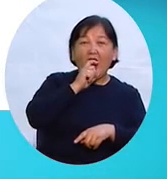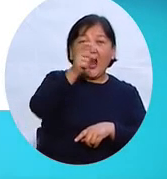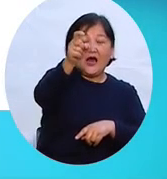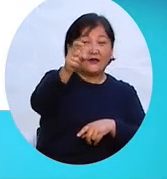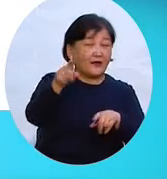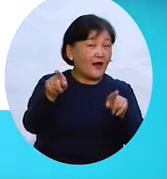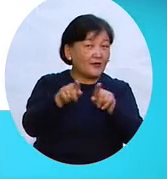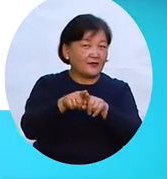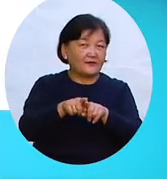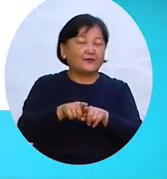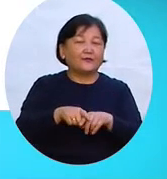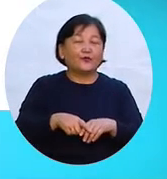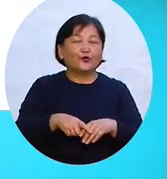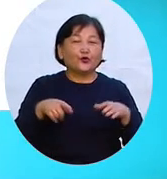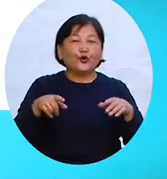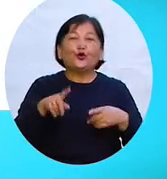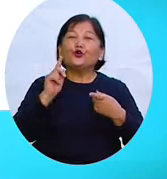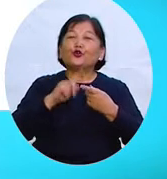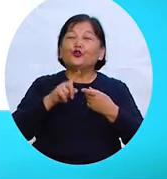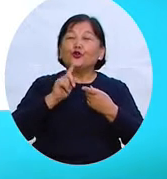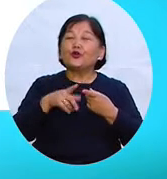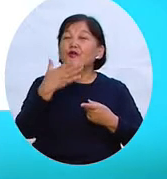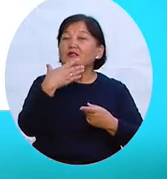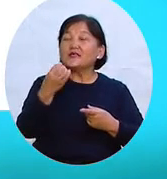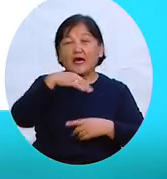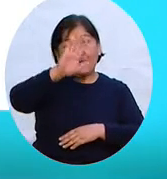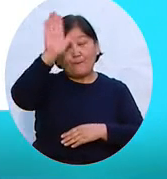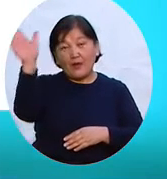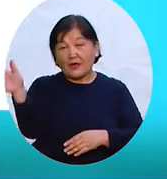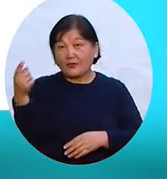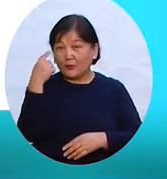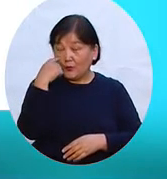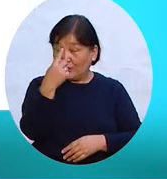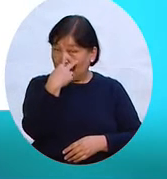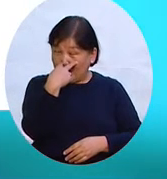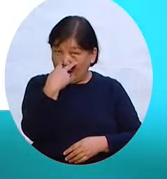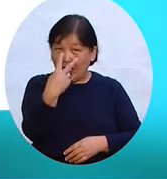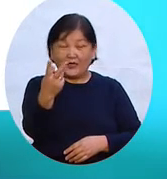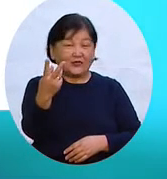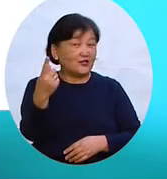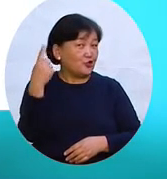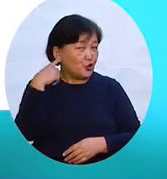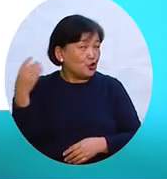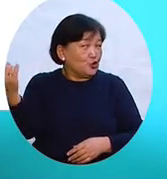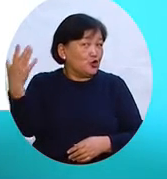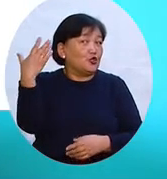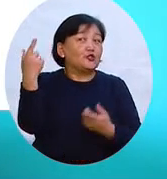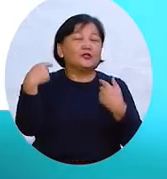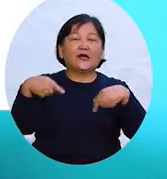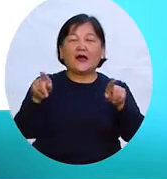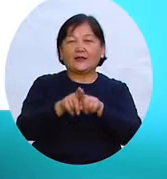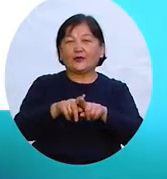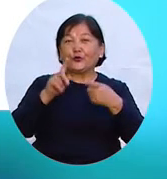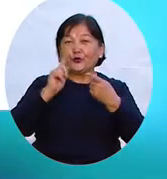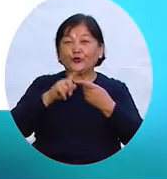сайхан байгаль хөдөөгийн сайхан байгаль нүдэнд харагдаж жихэн сонсогдох шиг хөдөө талд очичхоод л